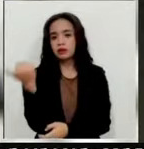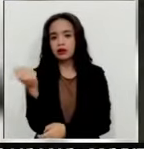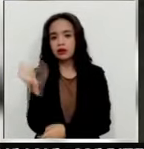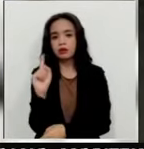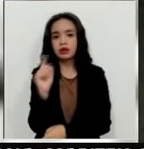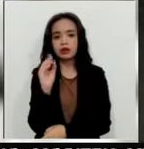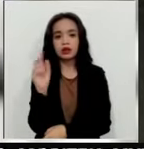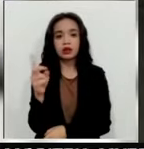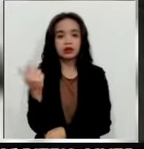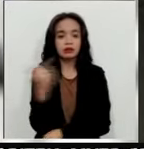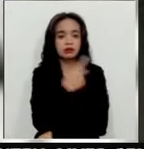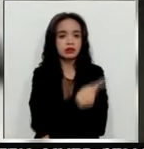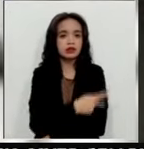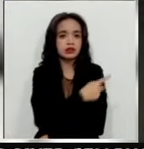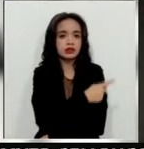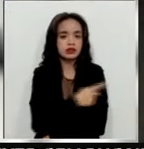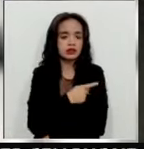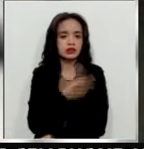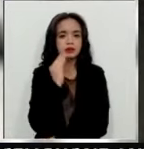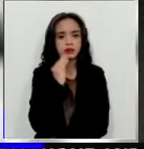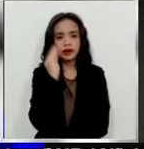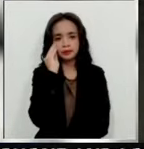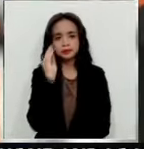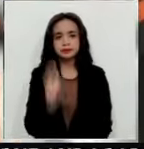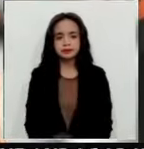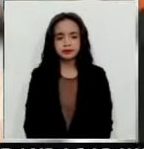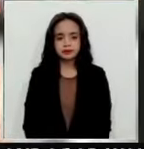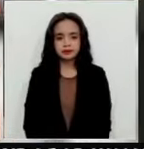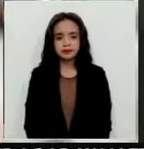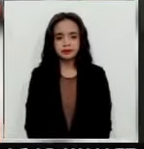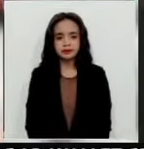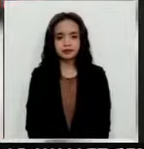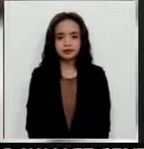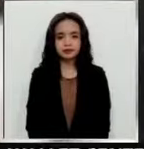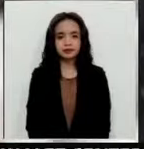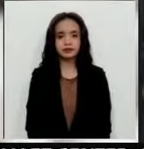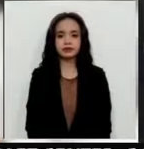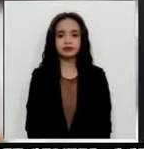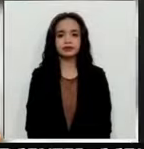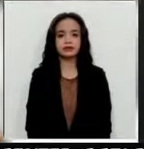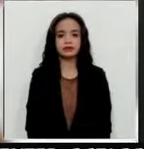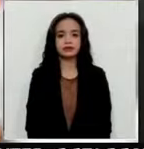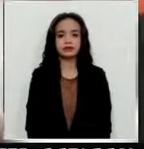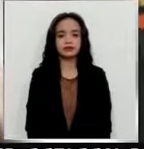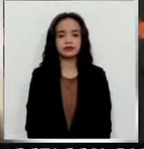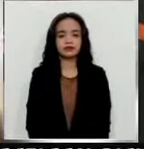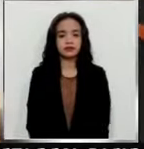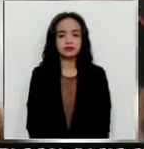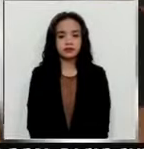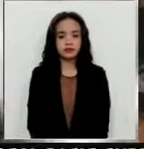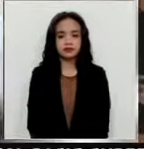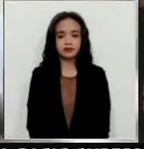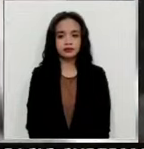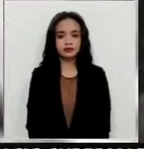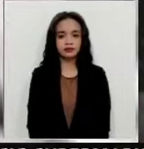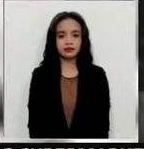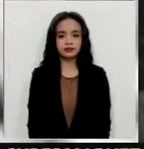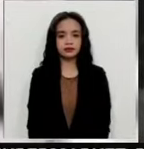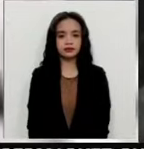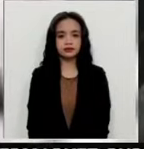pasyente. Para sa GMA Integrated News, Kim Salinas ng GMA Regional TV, One Western Visayas,